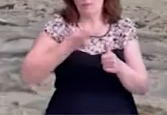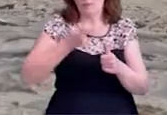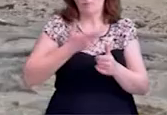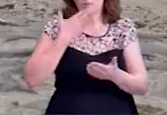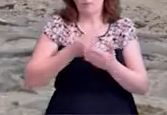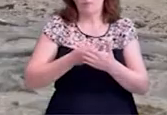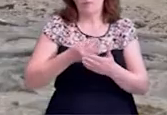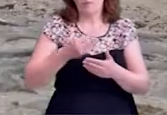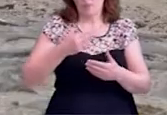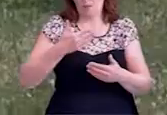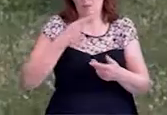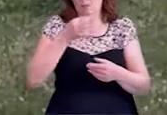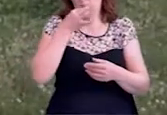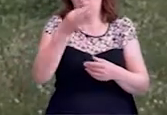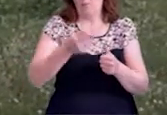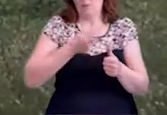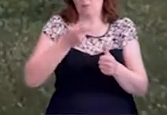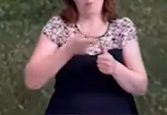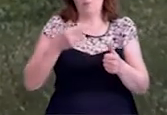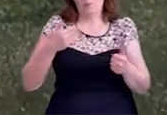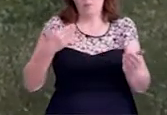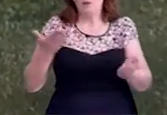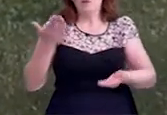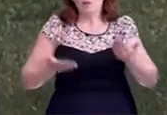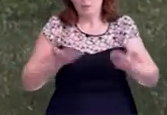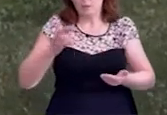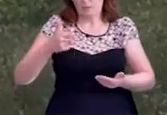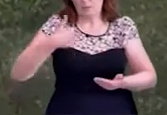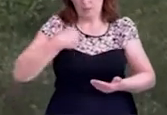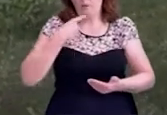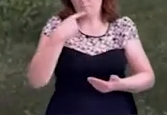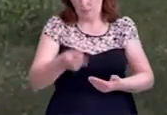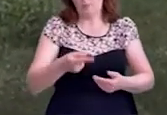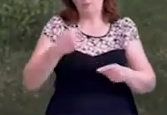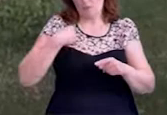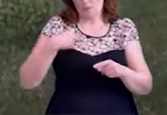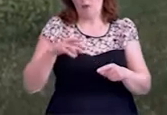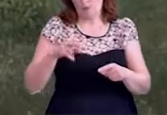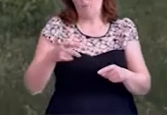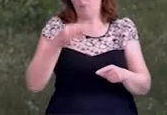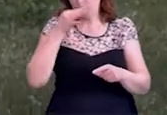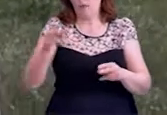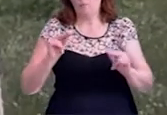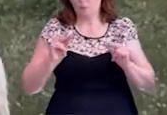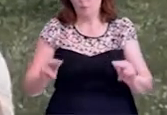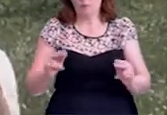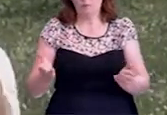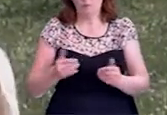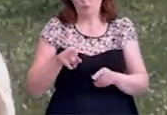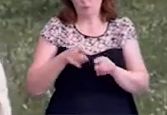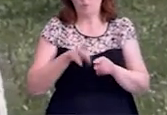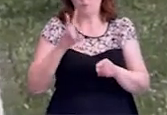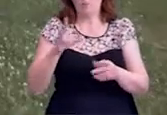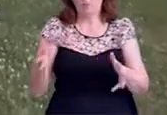своє ім'я відмовляється. Я дійсно нічого не бачила. Якщо б я бачила, так це підлеця, звісно, треба знайти і наказати по всій